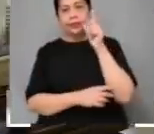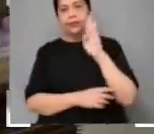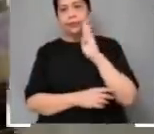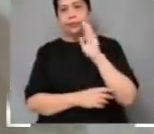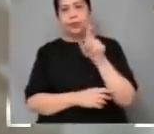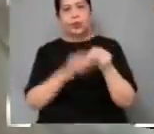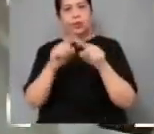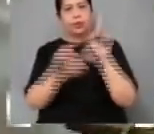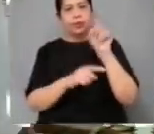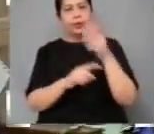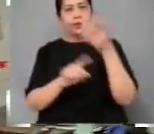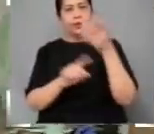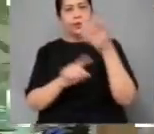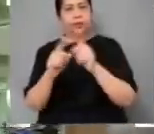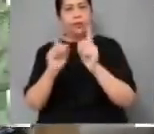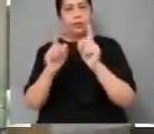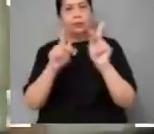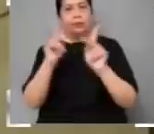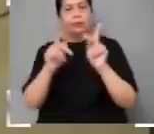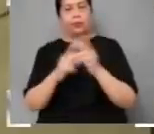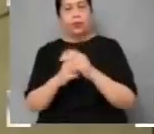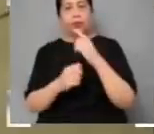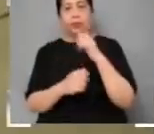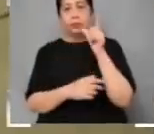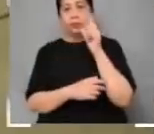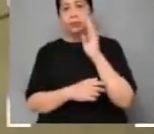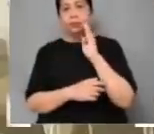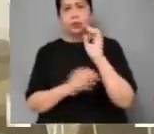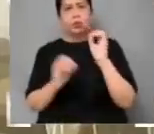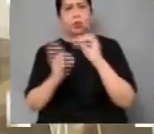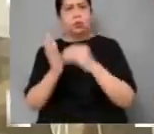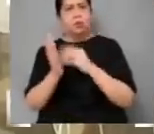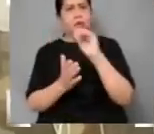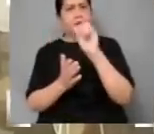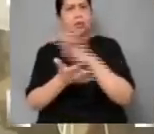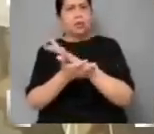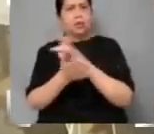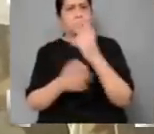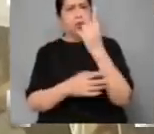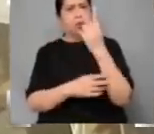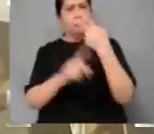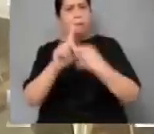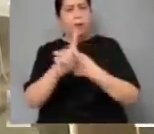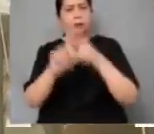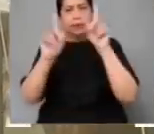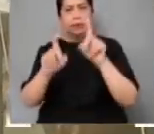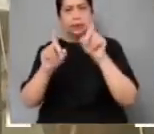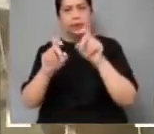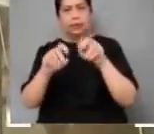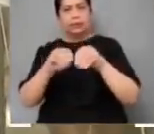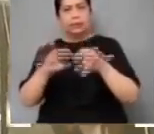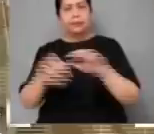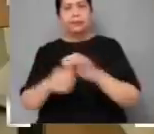to the People ng Pangulo. Ayon kay Briones, wala naman na italang kaso ng COVID-19 sa dalawang buwang pilot implementation nito. Dati